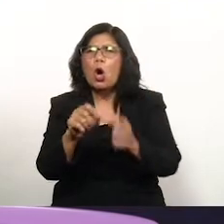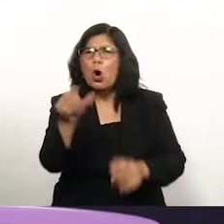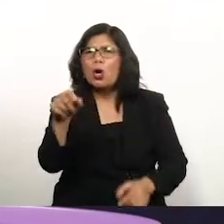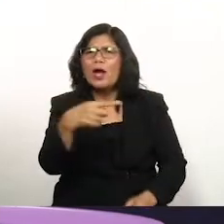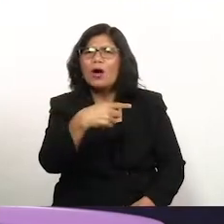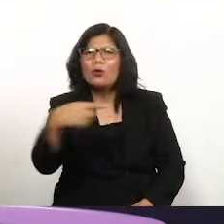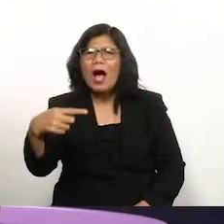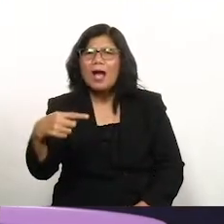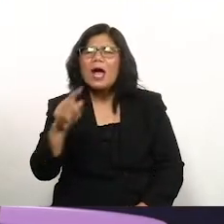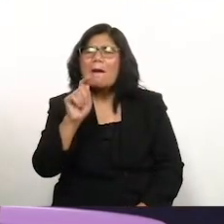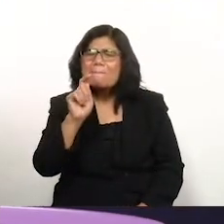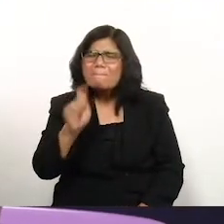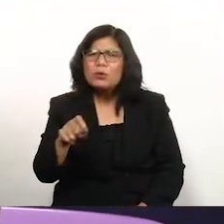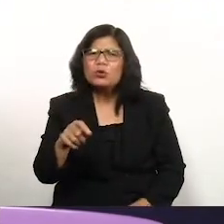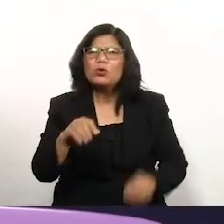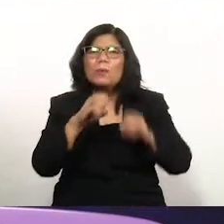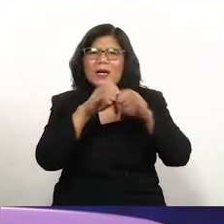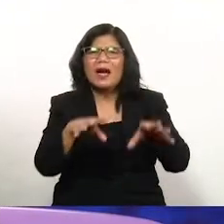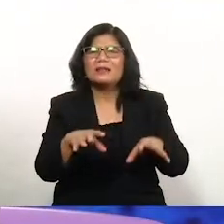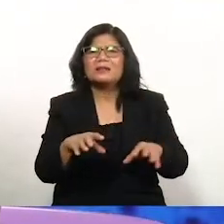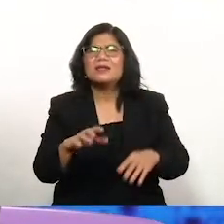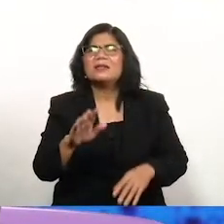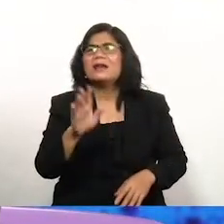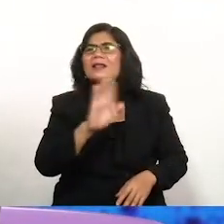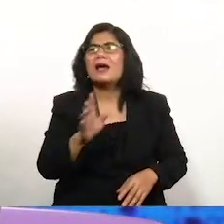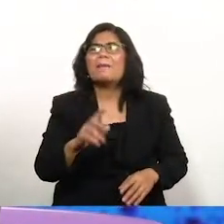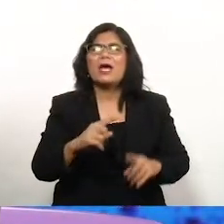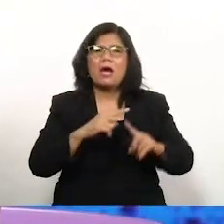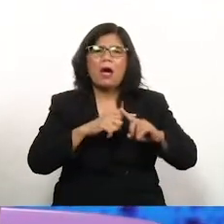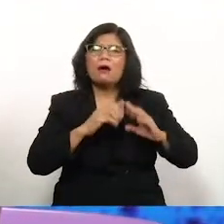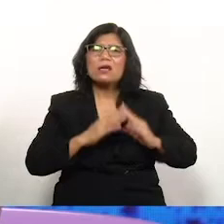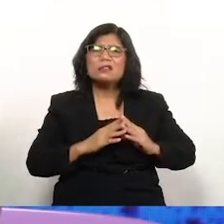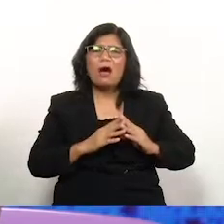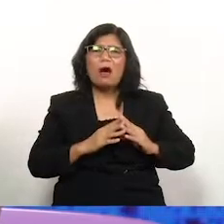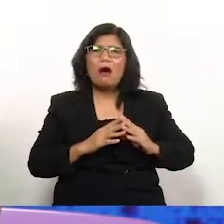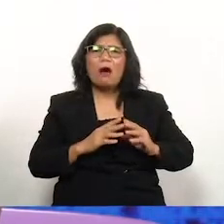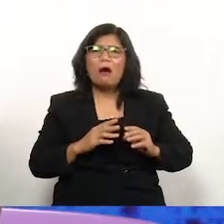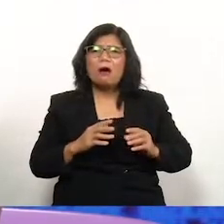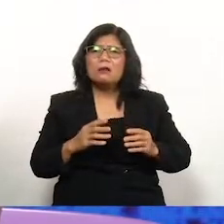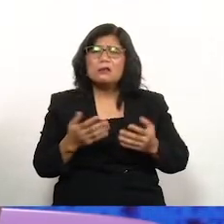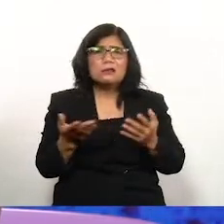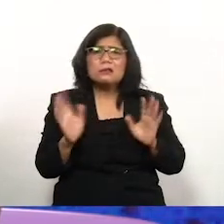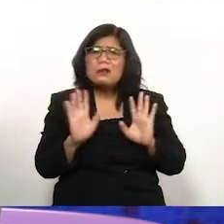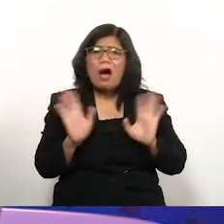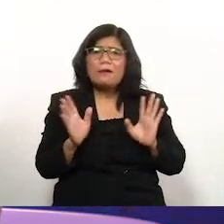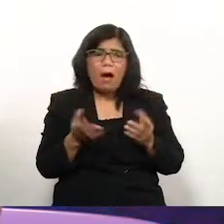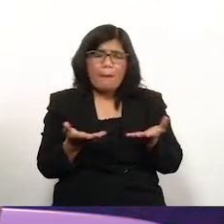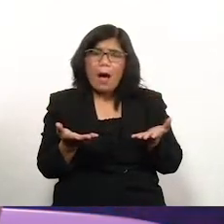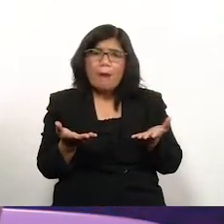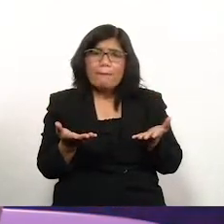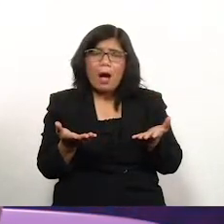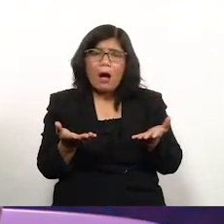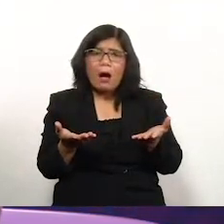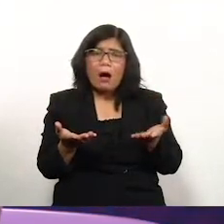berkat jangan sampai gereja enggak punya apa-apa sampai akhirnya orang Kristen harus ditolong oleh orang-orang yang bukan orang gereja dan